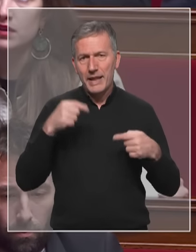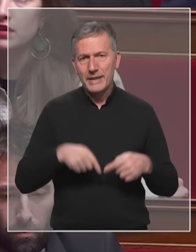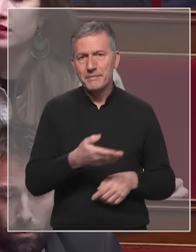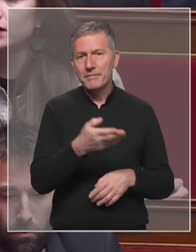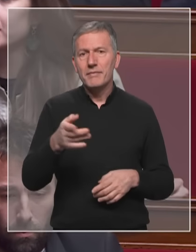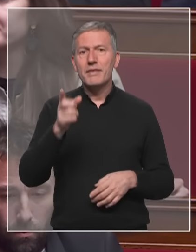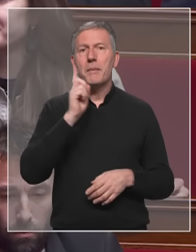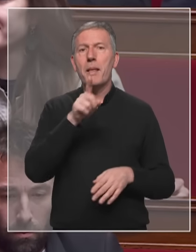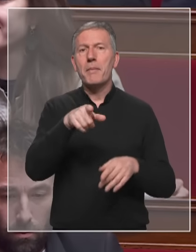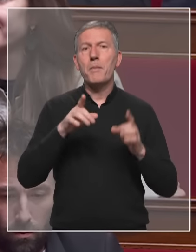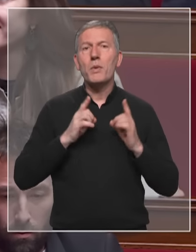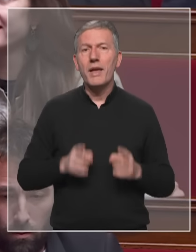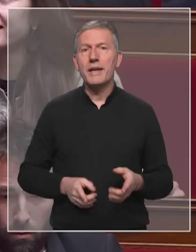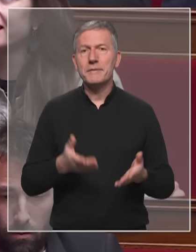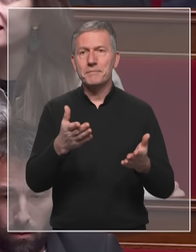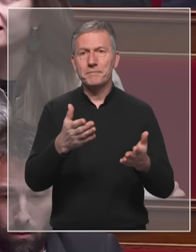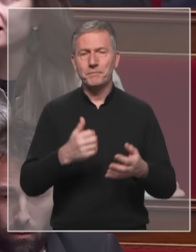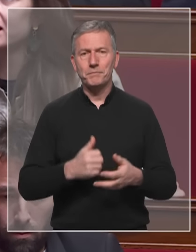députée.